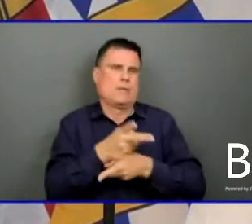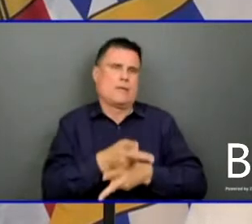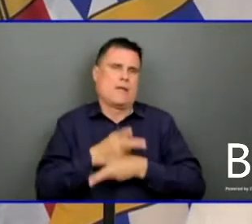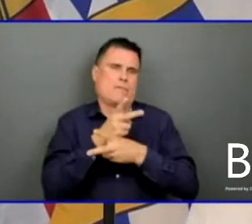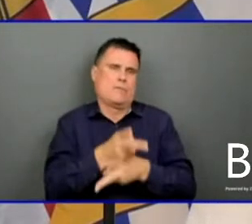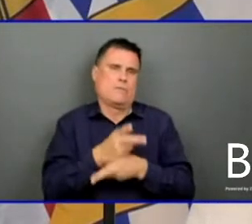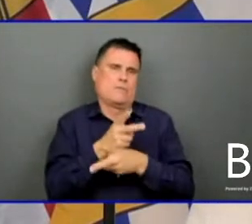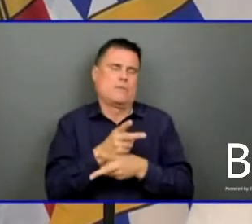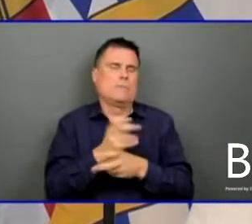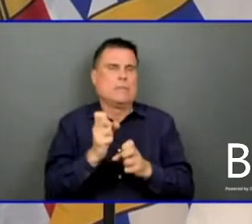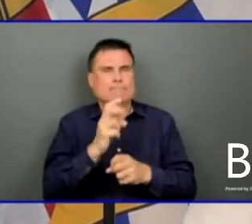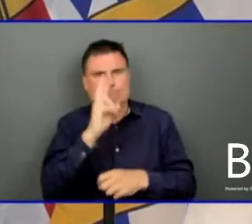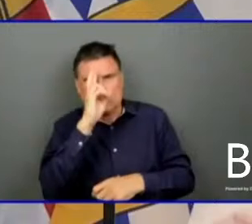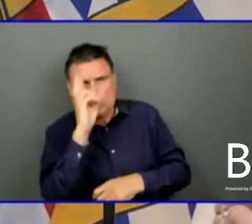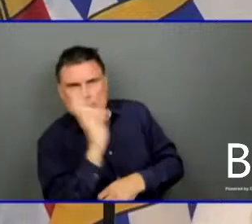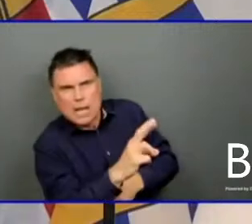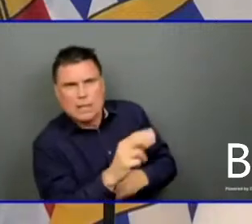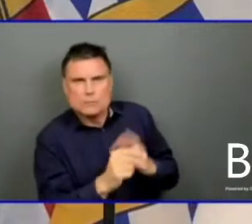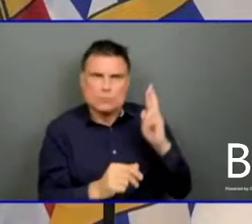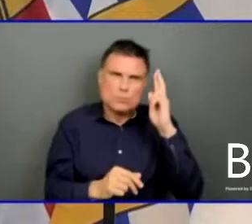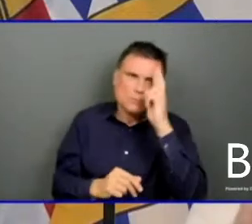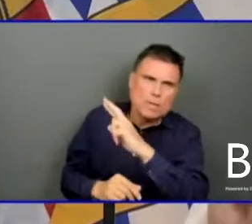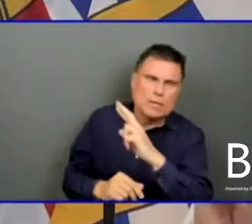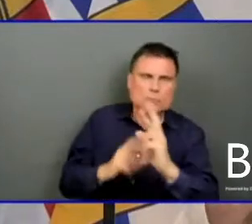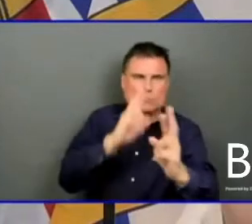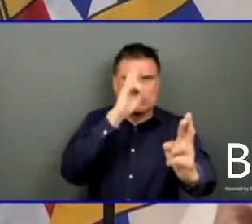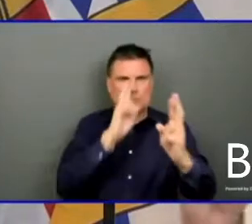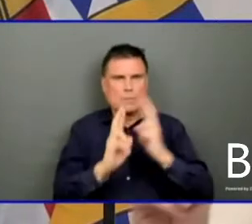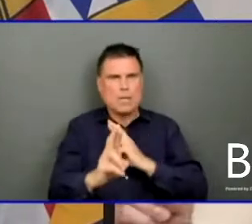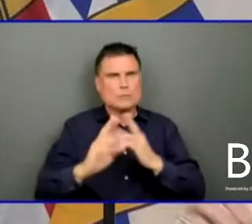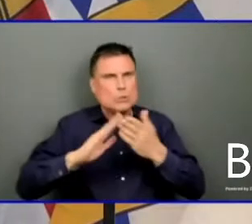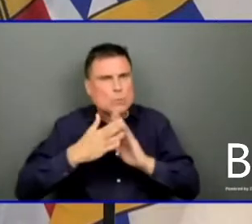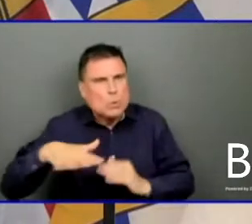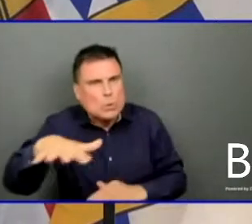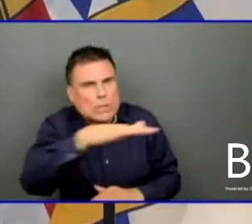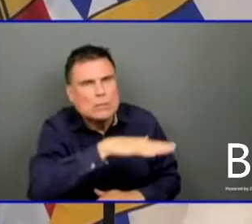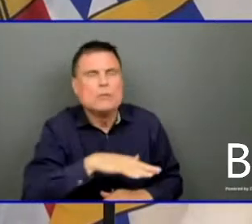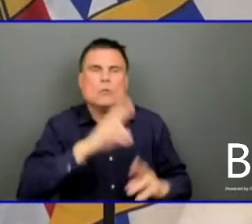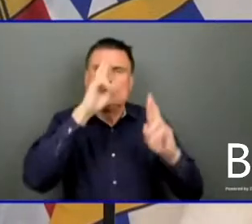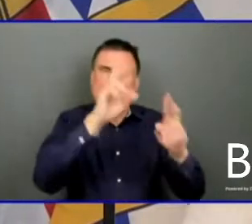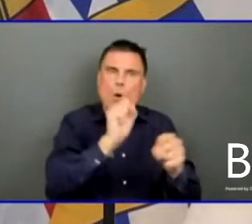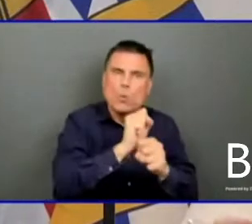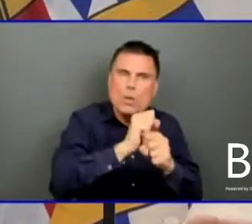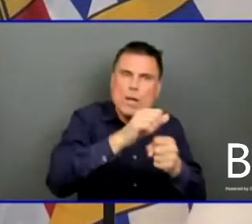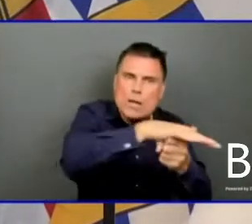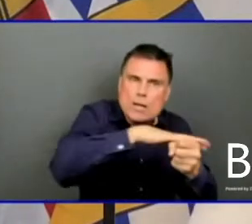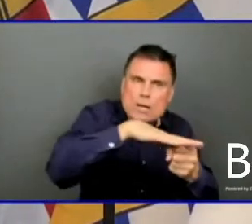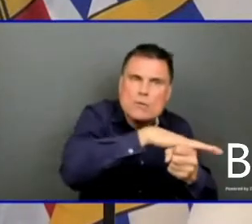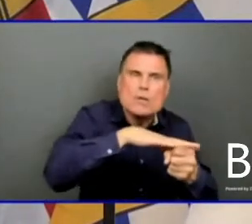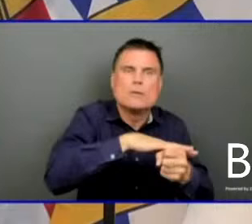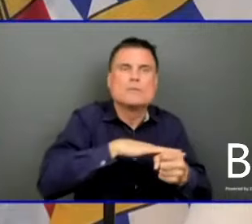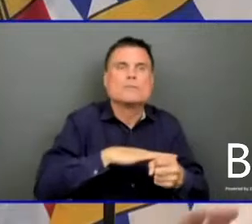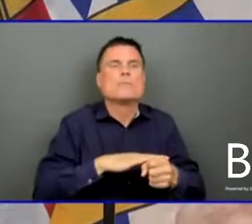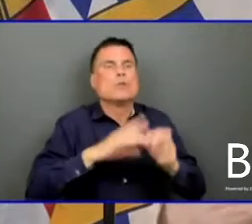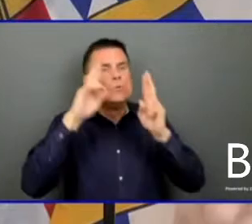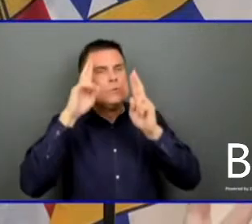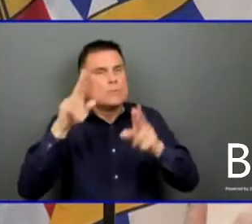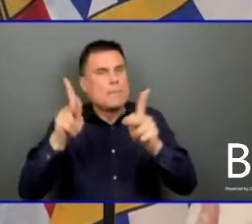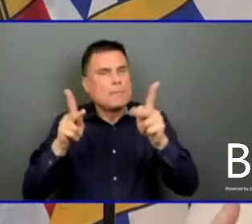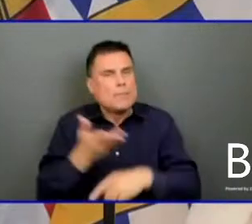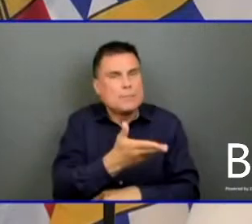这个快速的过程我们只能是小心谨慎逐步的减